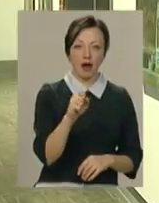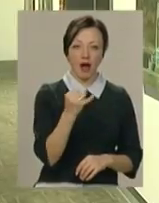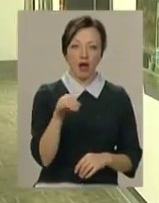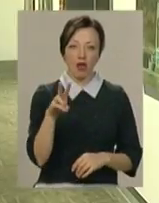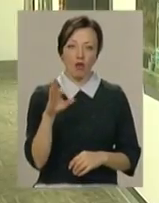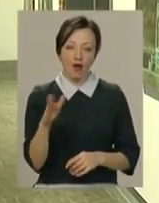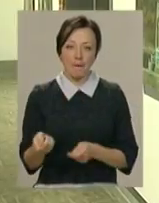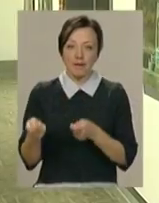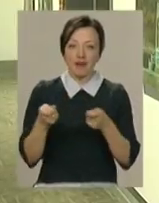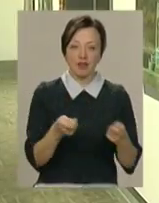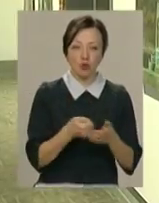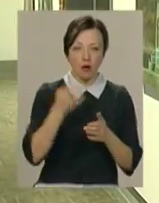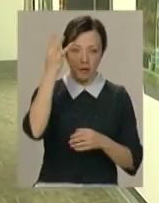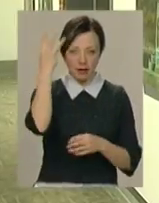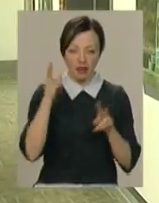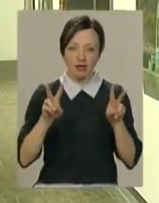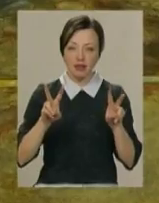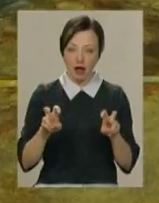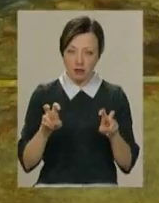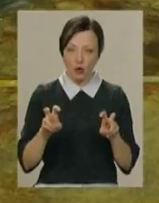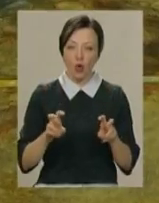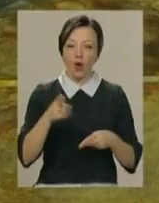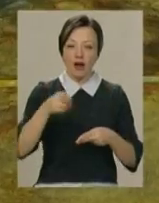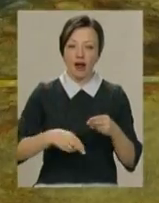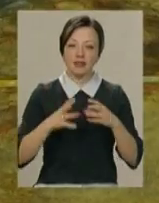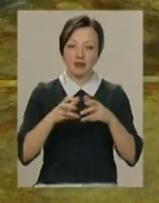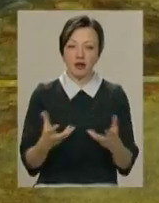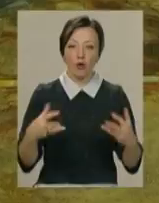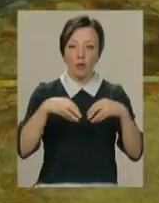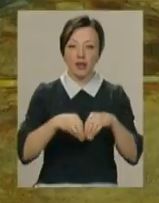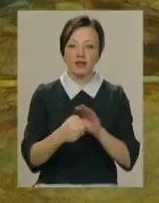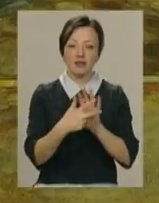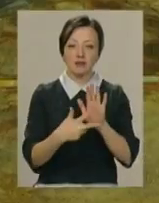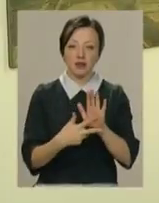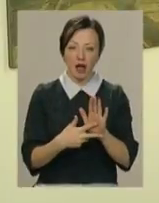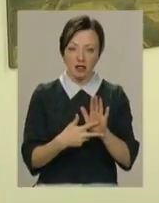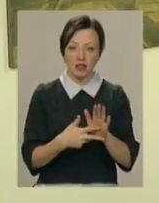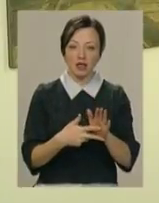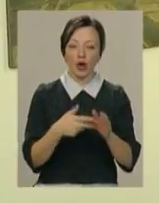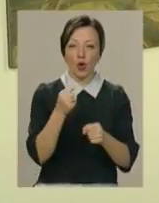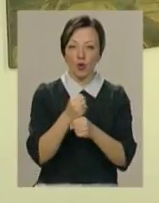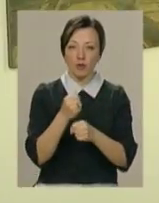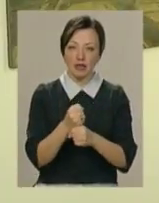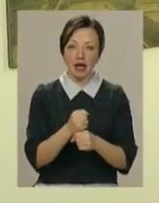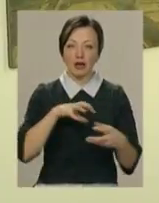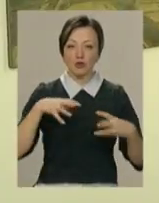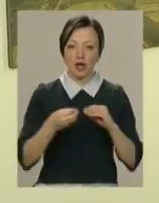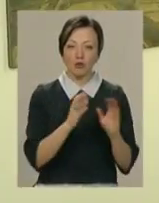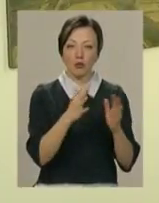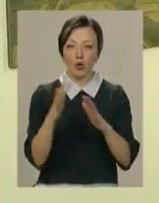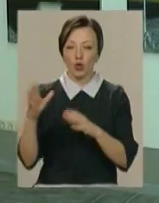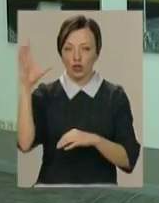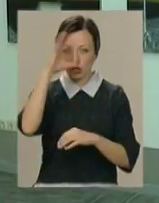її до Хмельницького. Назвою «Край землі» об'єднані 18 робіт, що стали результатом прогулянок нічними